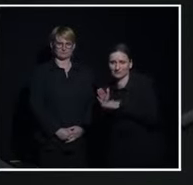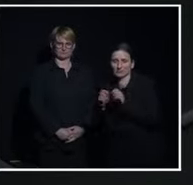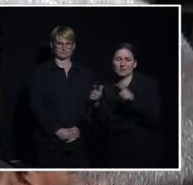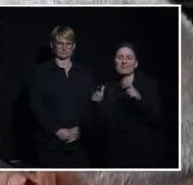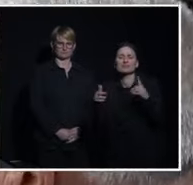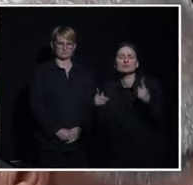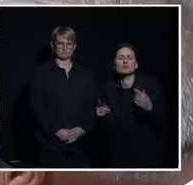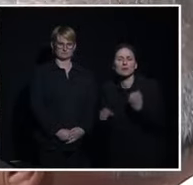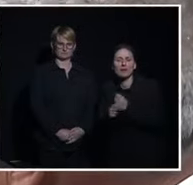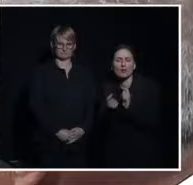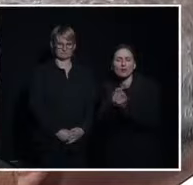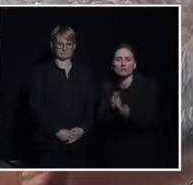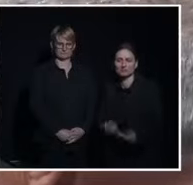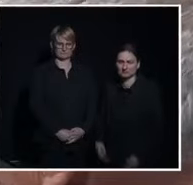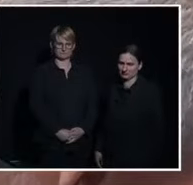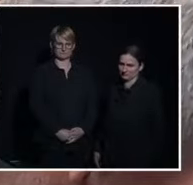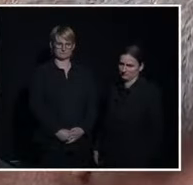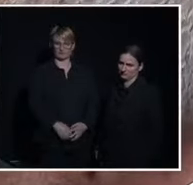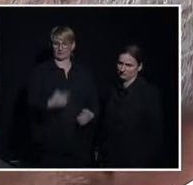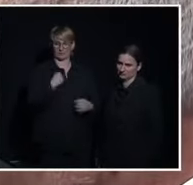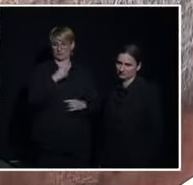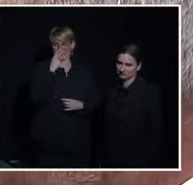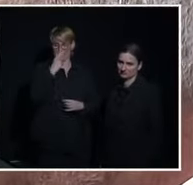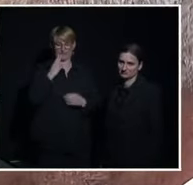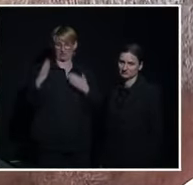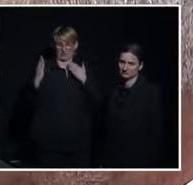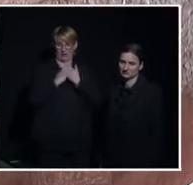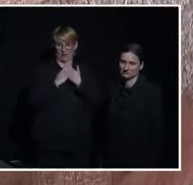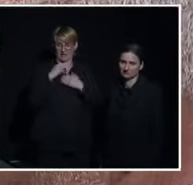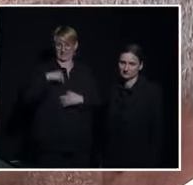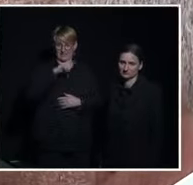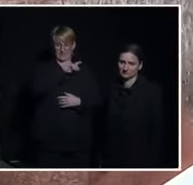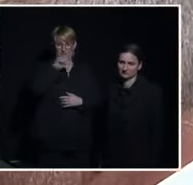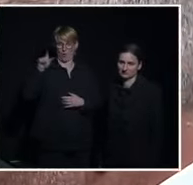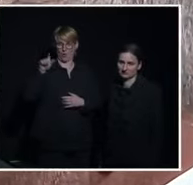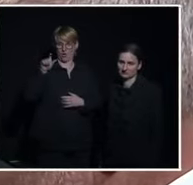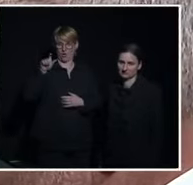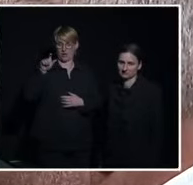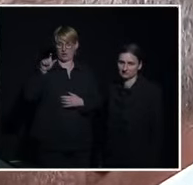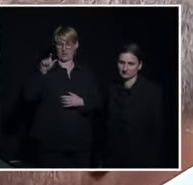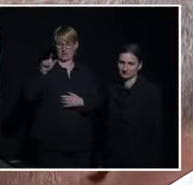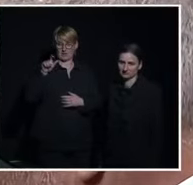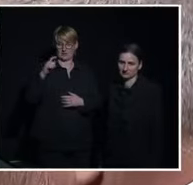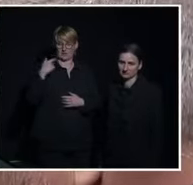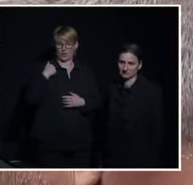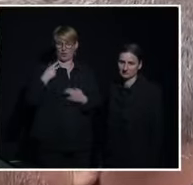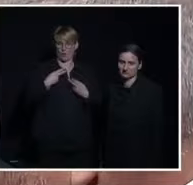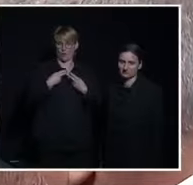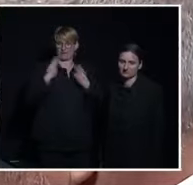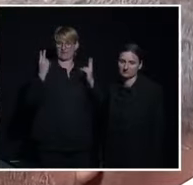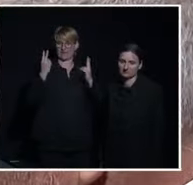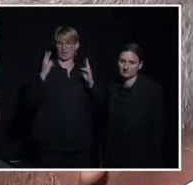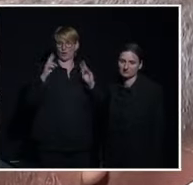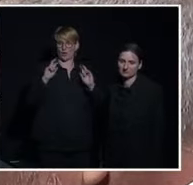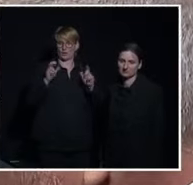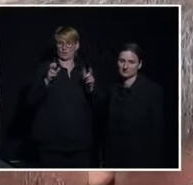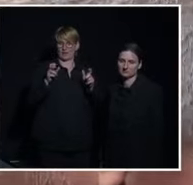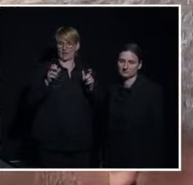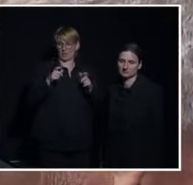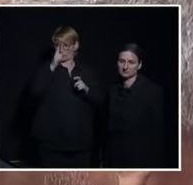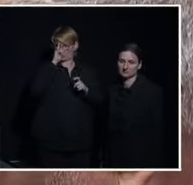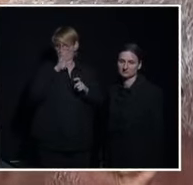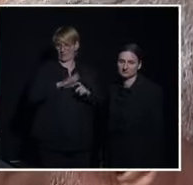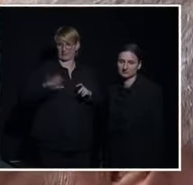werden? Ja, wir müssen sehen, wie nah das ist. In dieser Woche musste eine der öffentlichen Rundfunkanstalten in